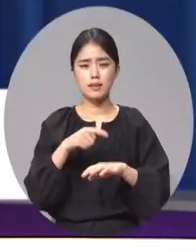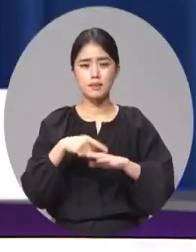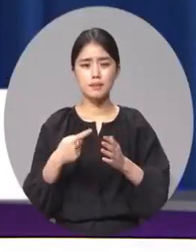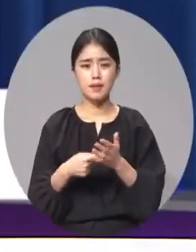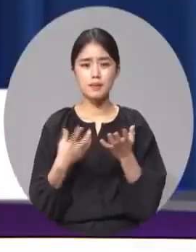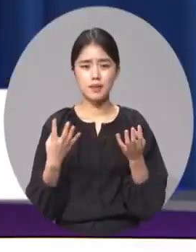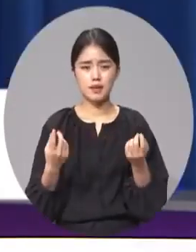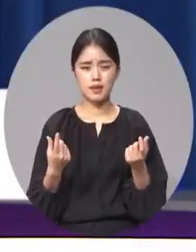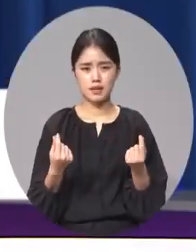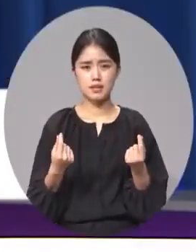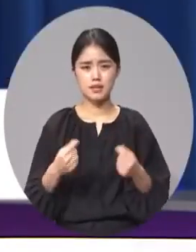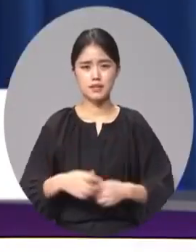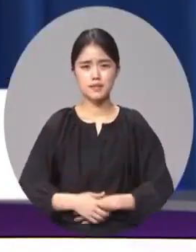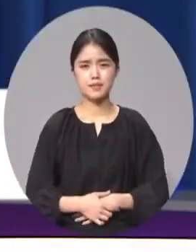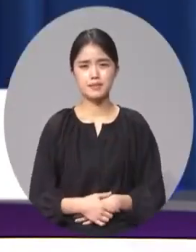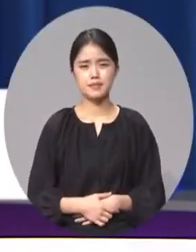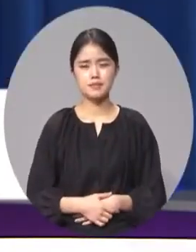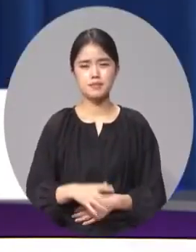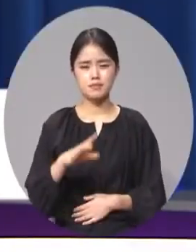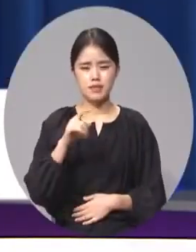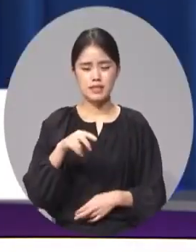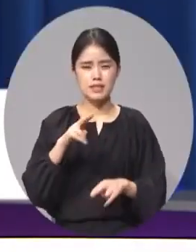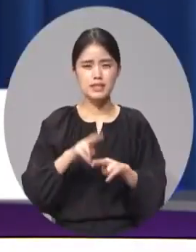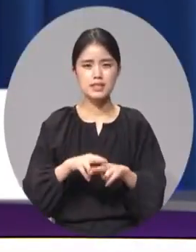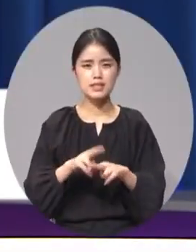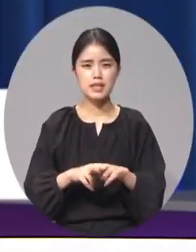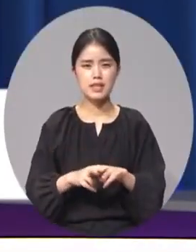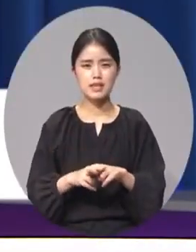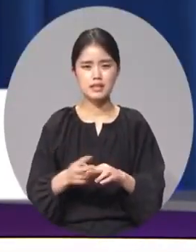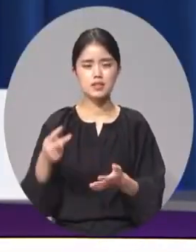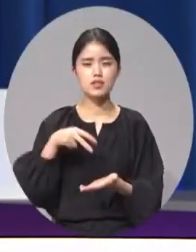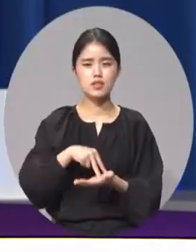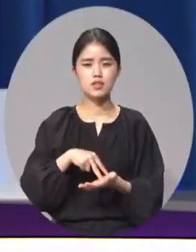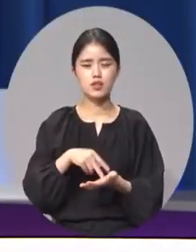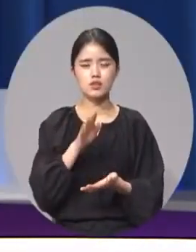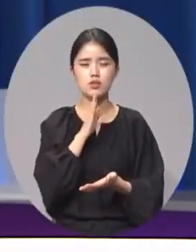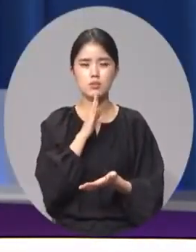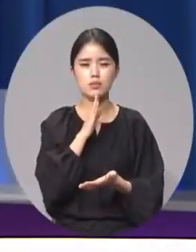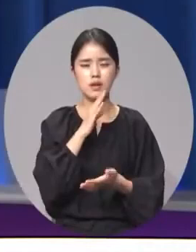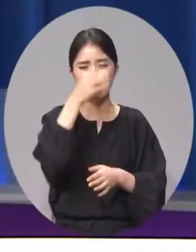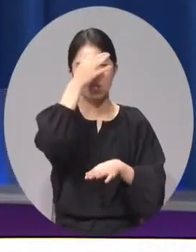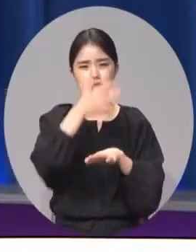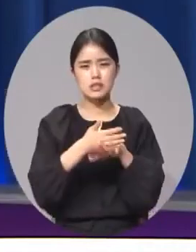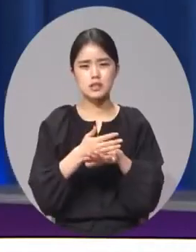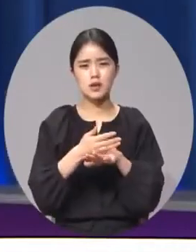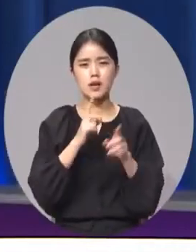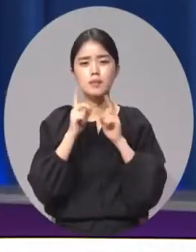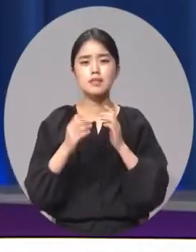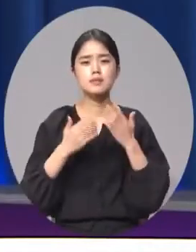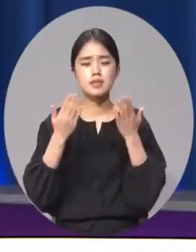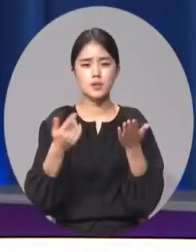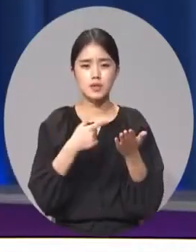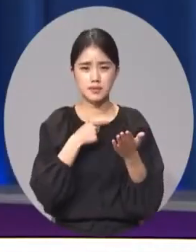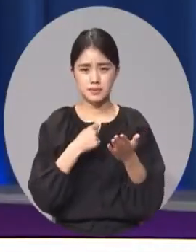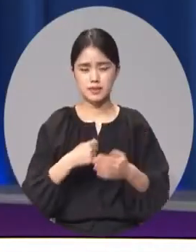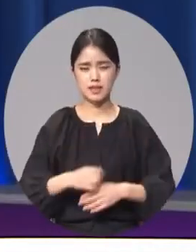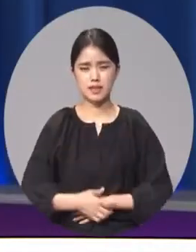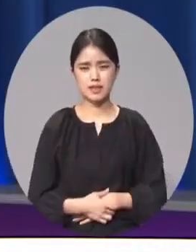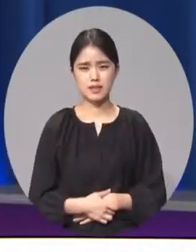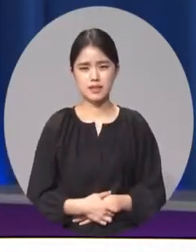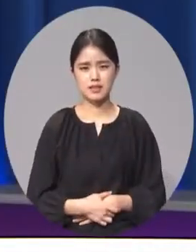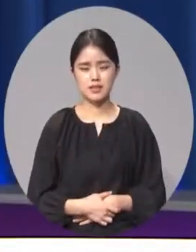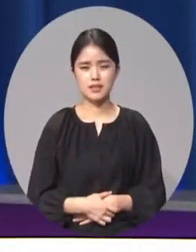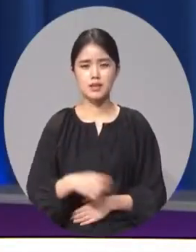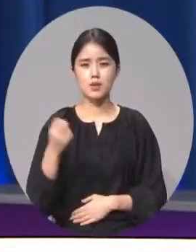같거든요 네 우선 이 자리를 빌려서 어 정말 사과의 말씀부터 드리고 싶습니다 아